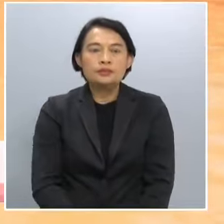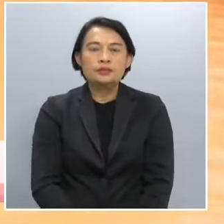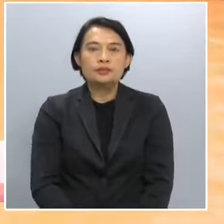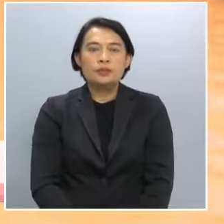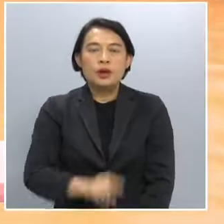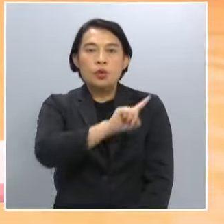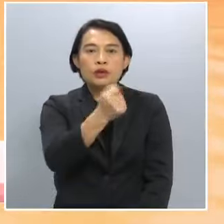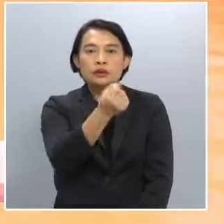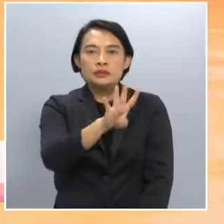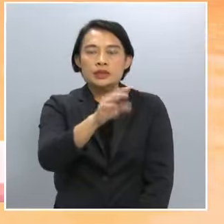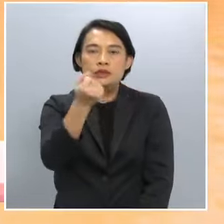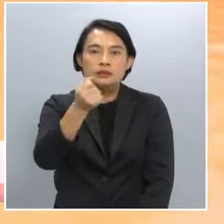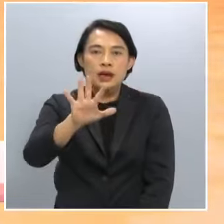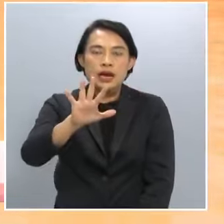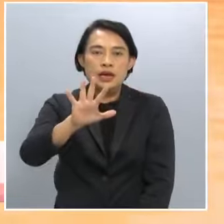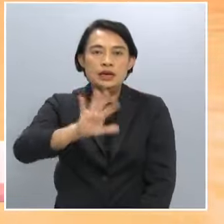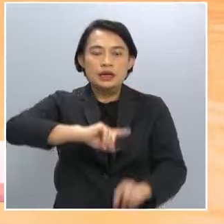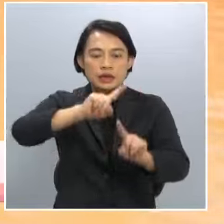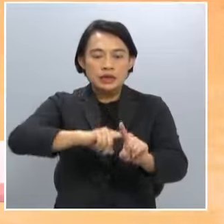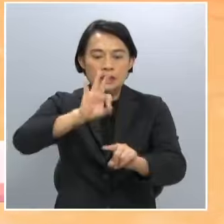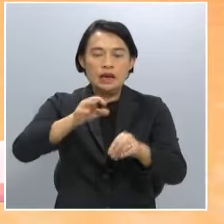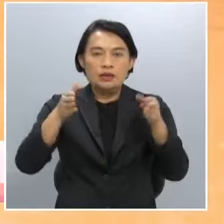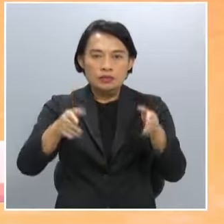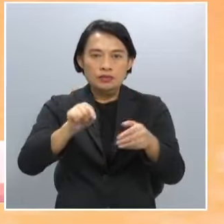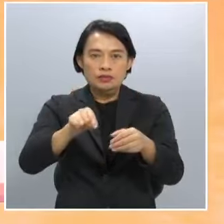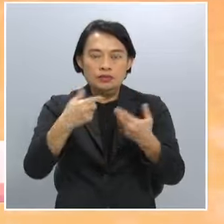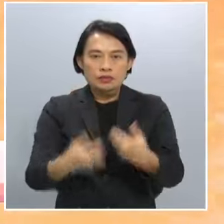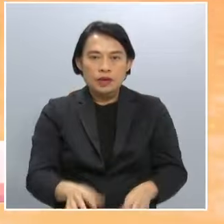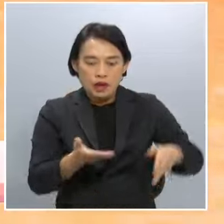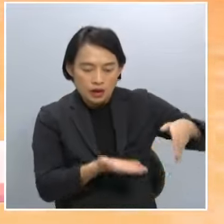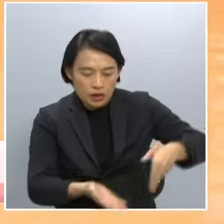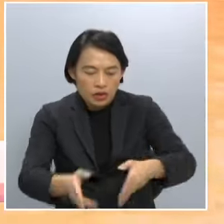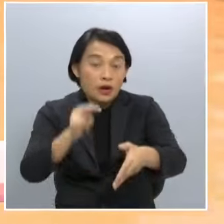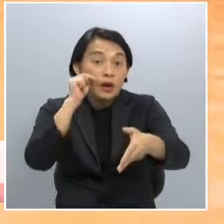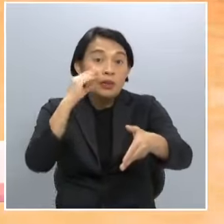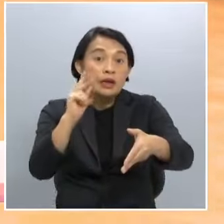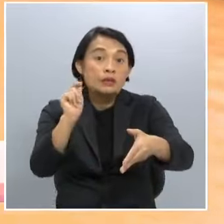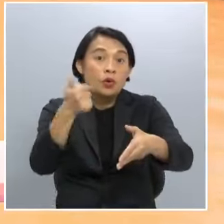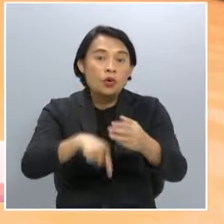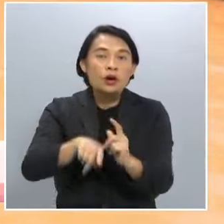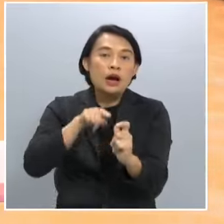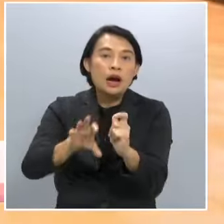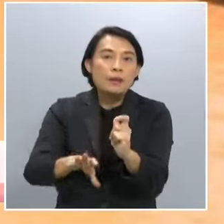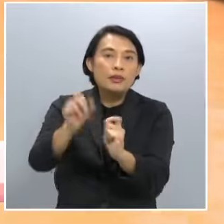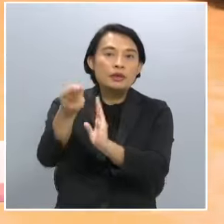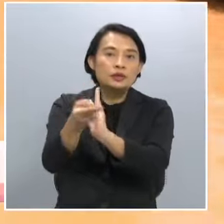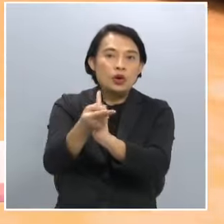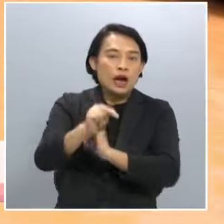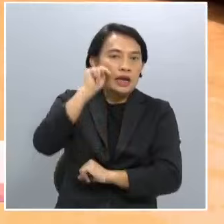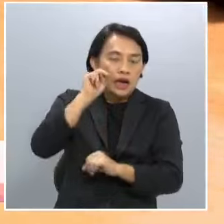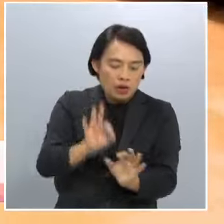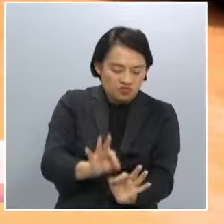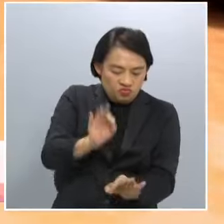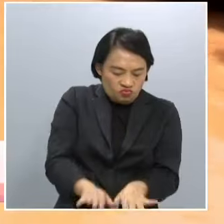ที่14-15นะครับแม่น้ำโขงเนี่ยในพื้นที่ของอำเภอเมืองหนองคายเนี่ยจะสูงสุดนะครับก็เป็นไปตาม